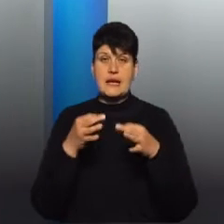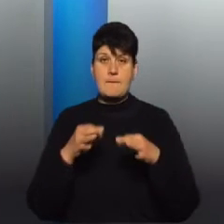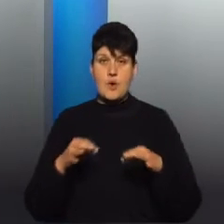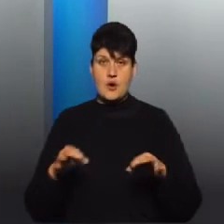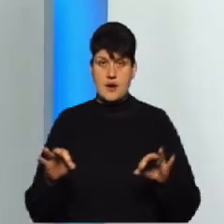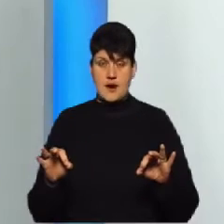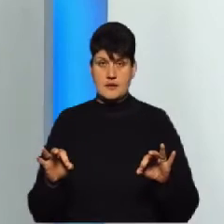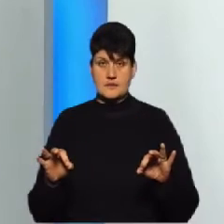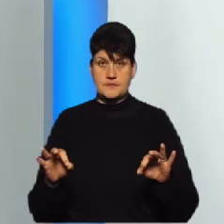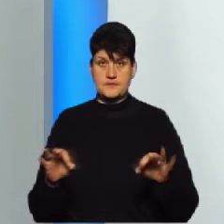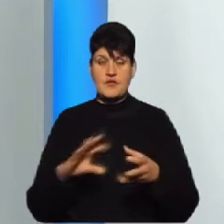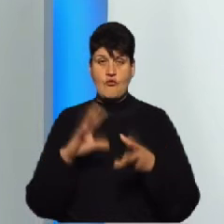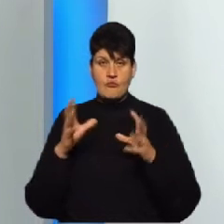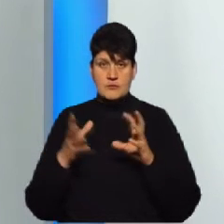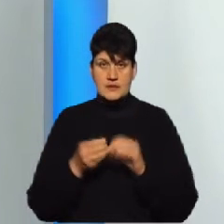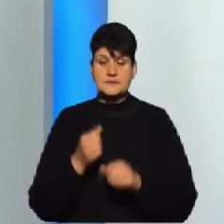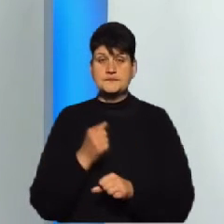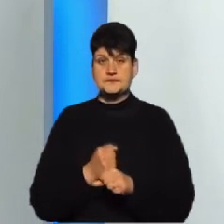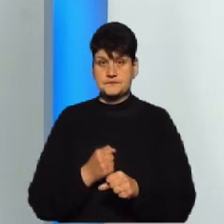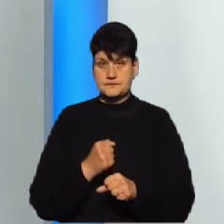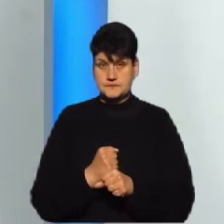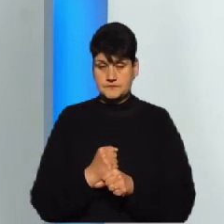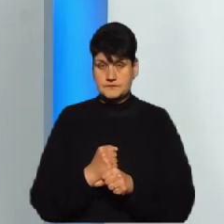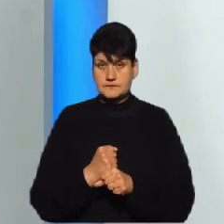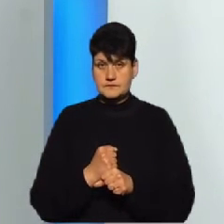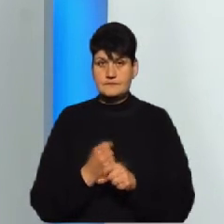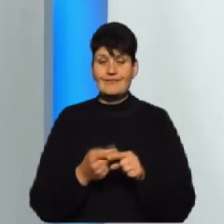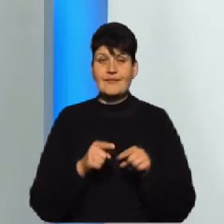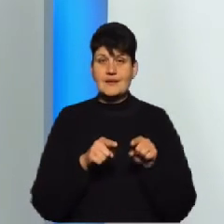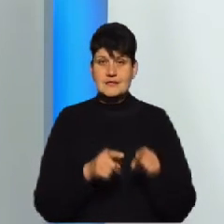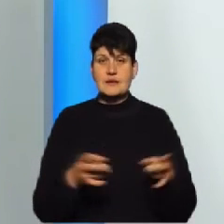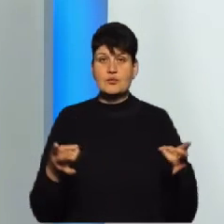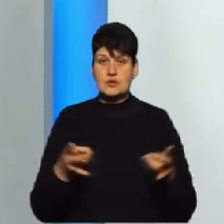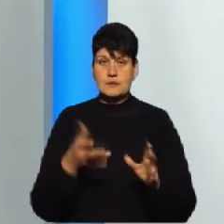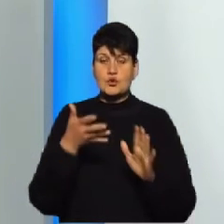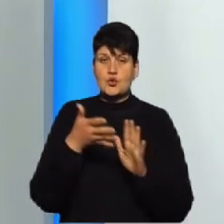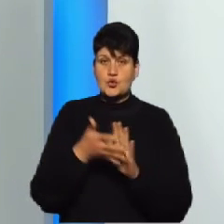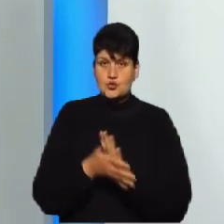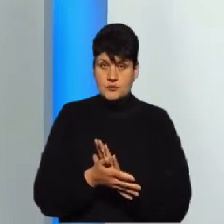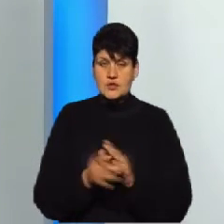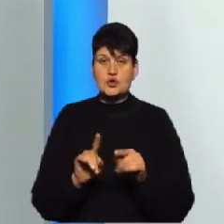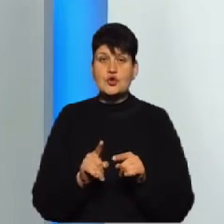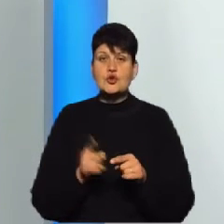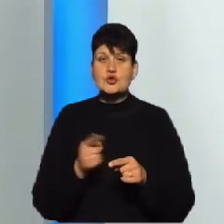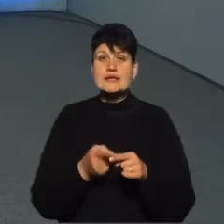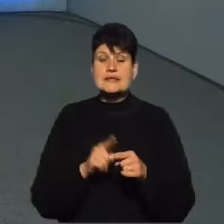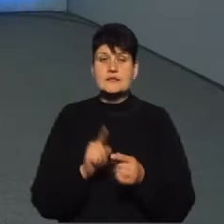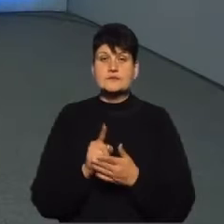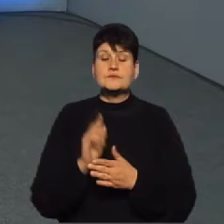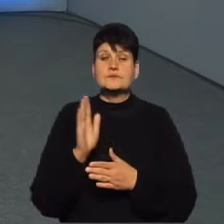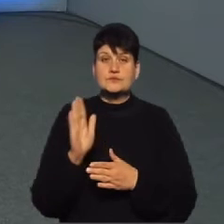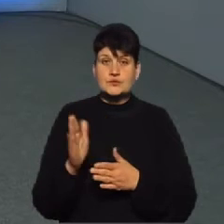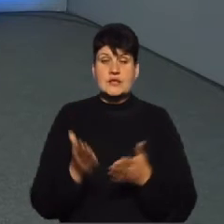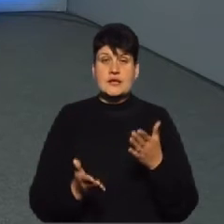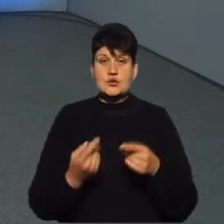дії. І це потрібно розуміти, що це неминуче. Якщо оця мобільність є,